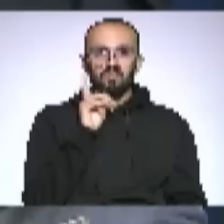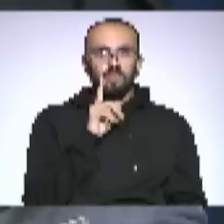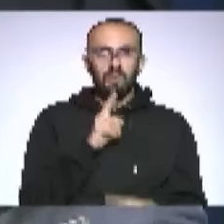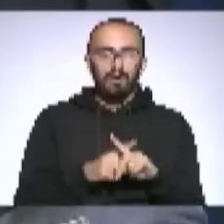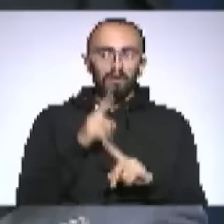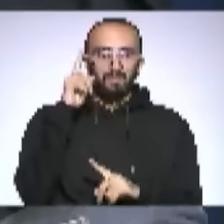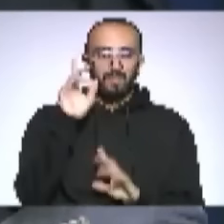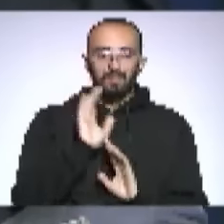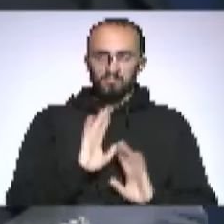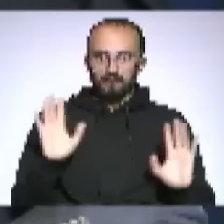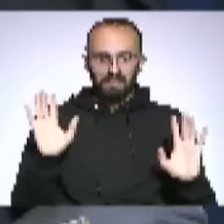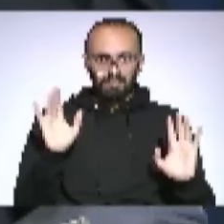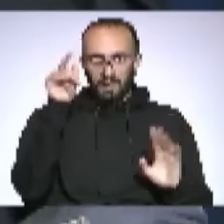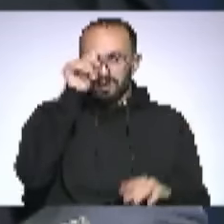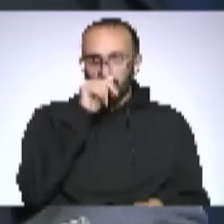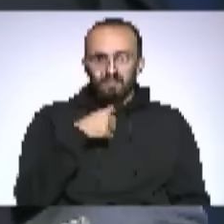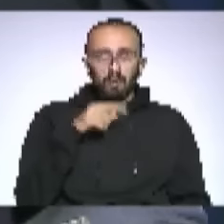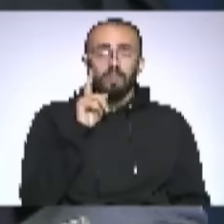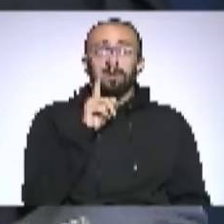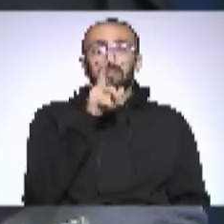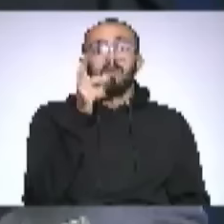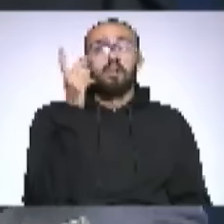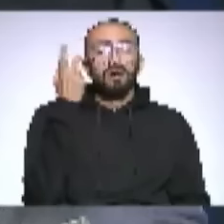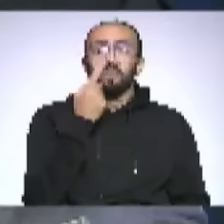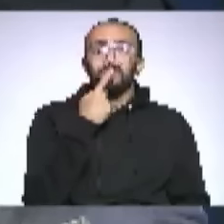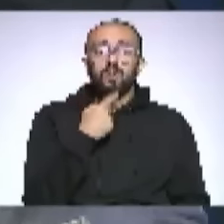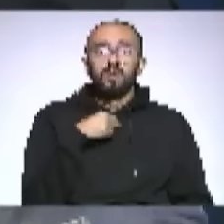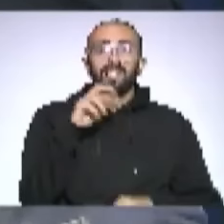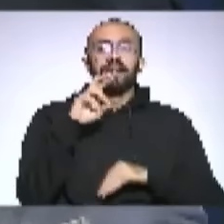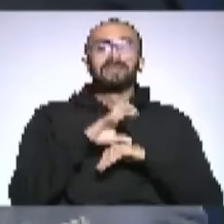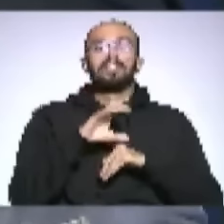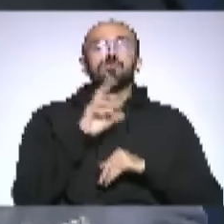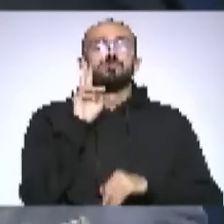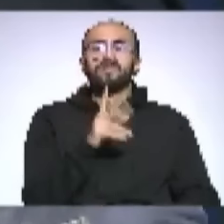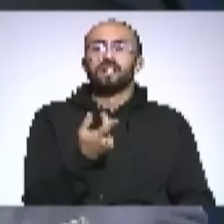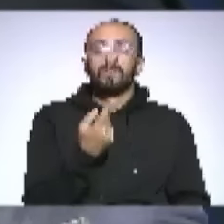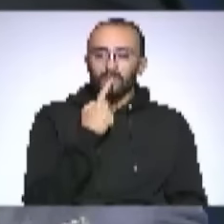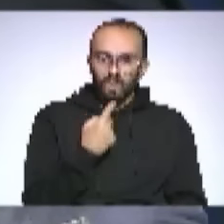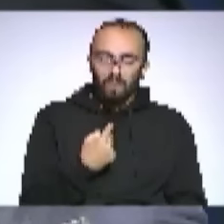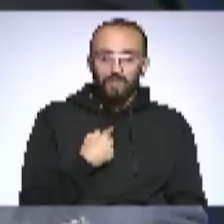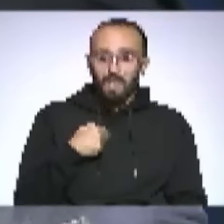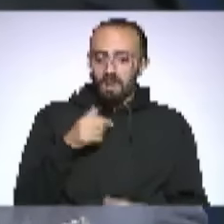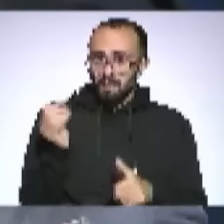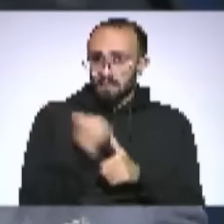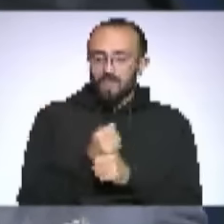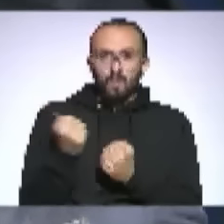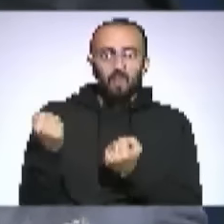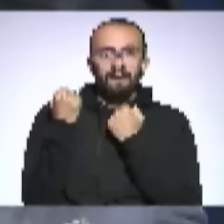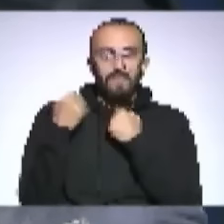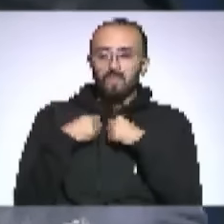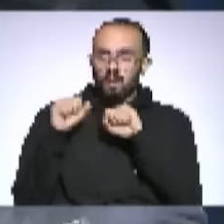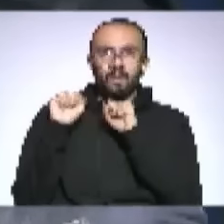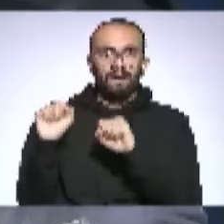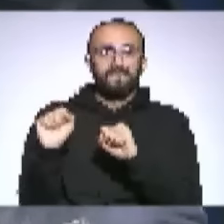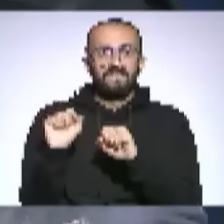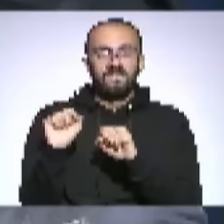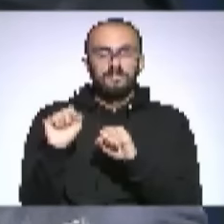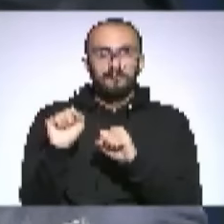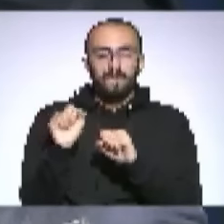ربنا يعني انا عايز راي سيدنا من راي الكنيسه انا واحده مراتي راضاني واناا رافضها انا كل